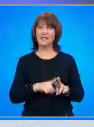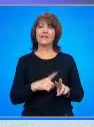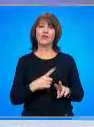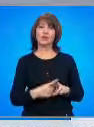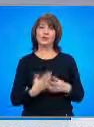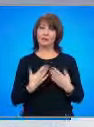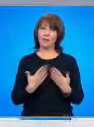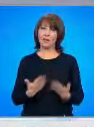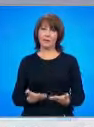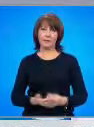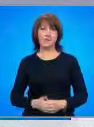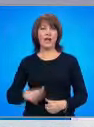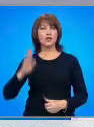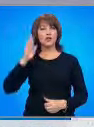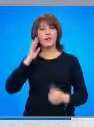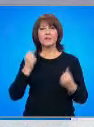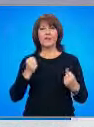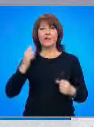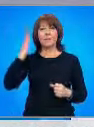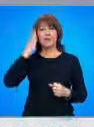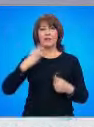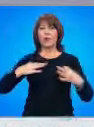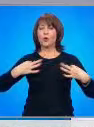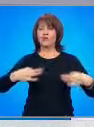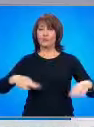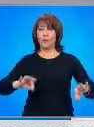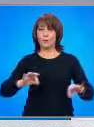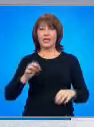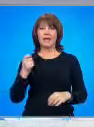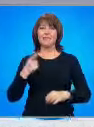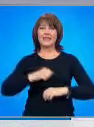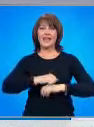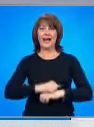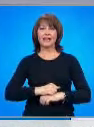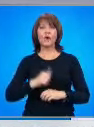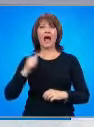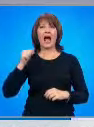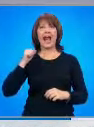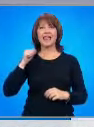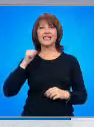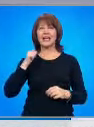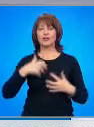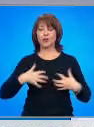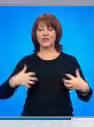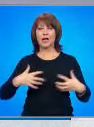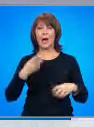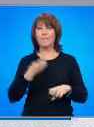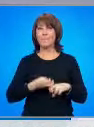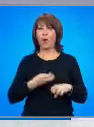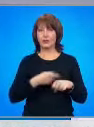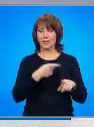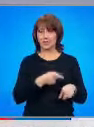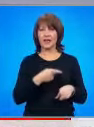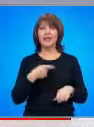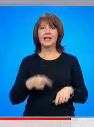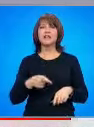ти. Служебният здравен министър освободи от длъжност директора на Александровска болница. Временно изпълняващ длъжността от